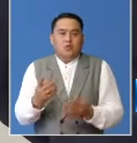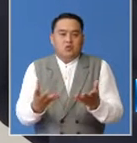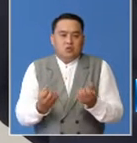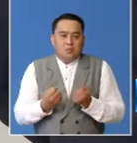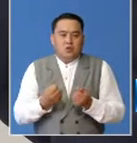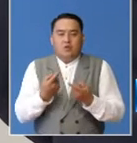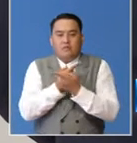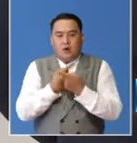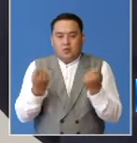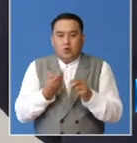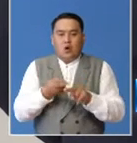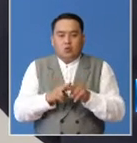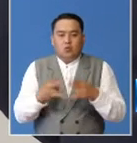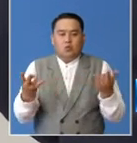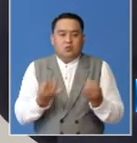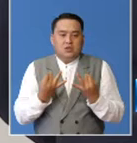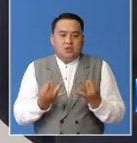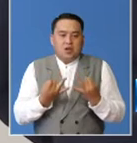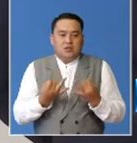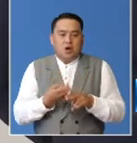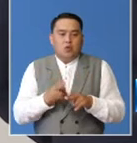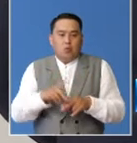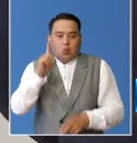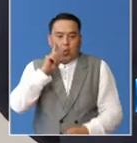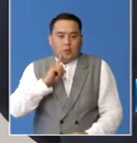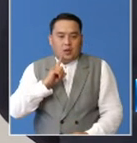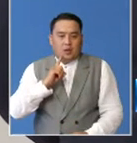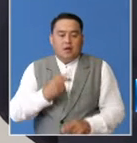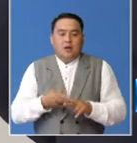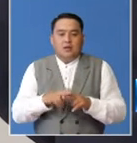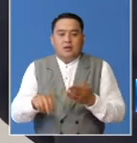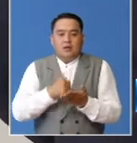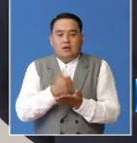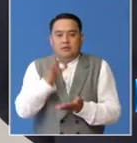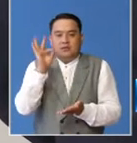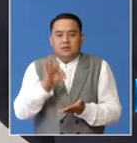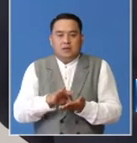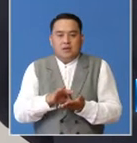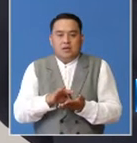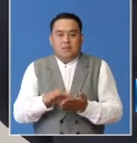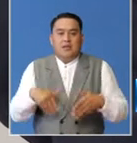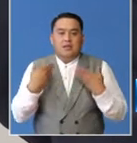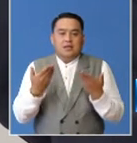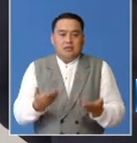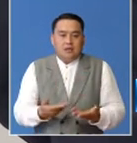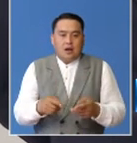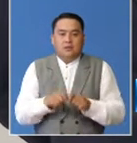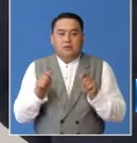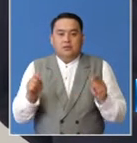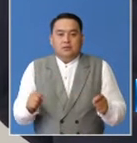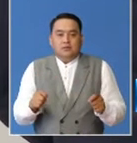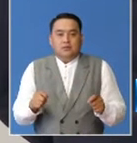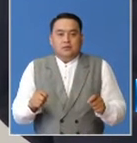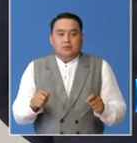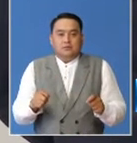получил ту информацию, которую ему это интересно. Это очень удобно. То есть основная задача – это предоставить открытые